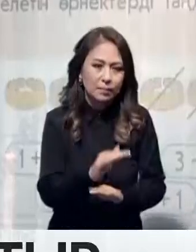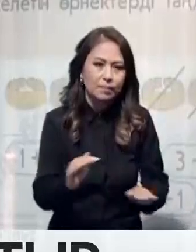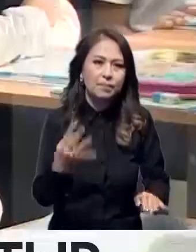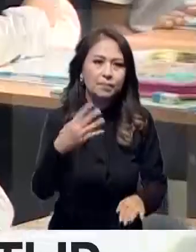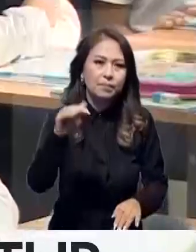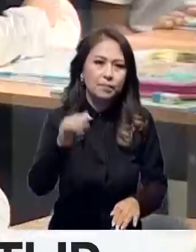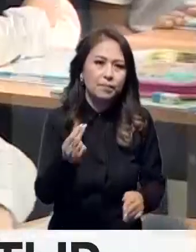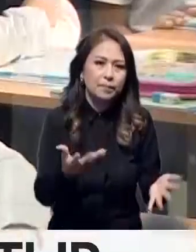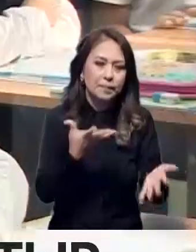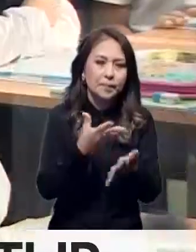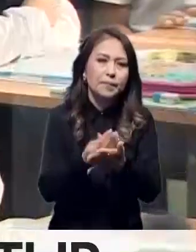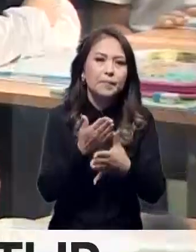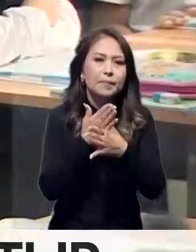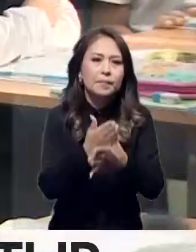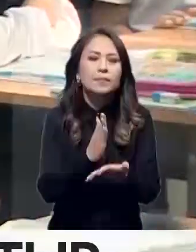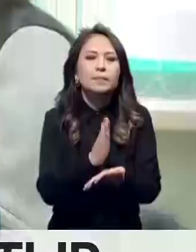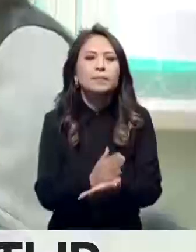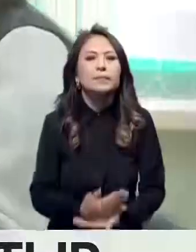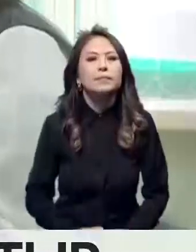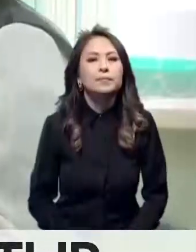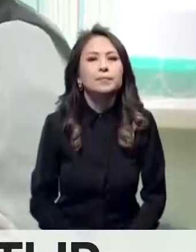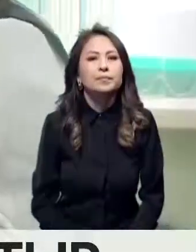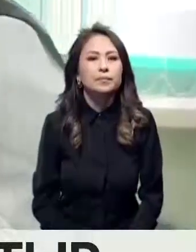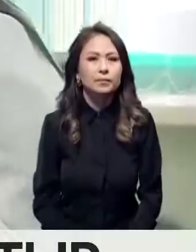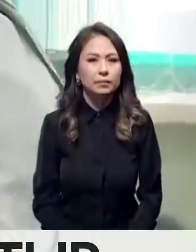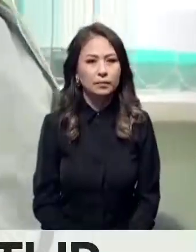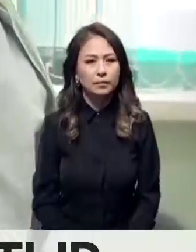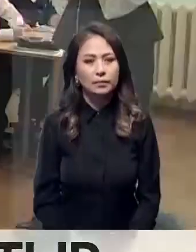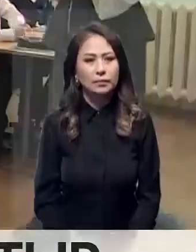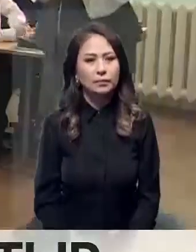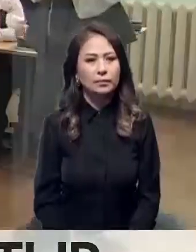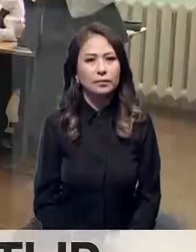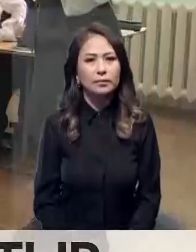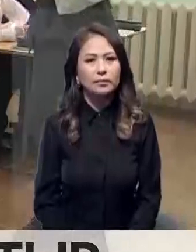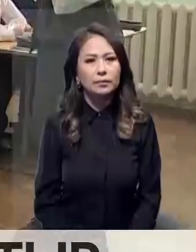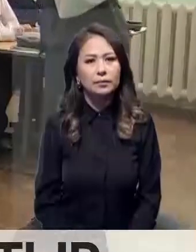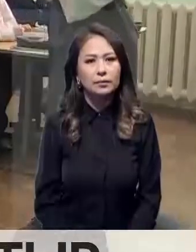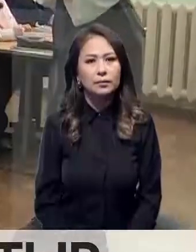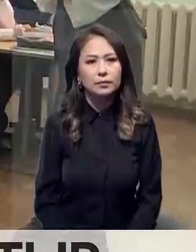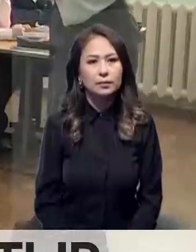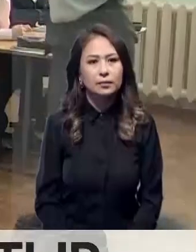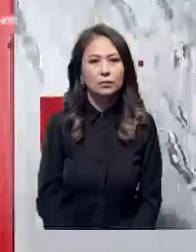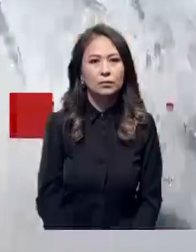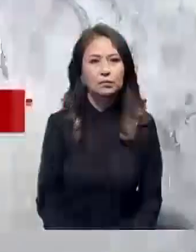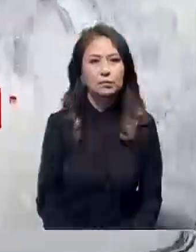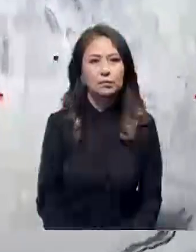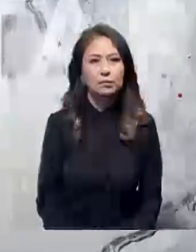мың теңгеден қаржылай қолдау алады. Рухани Асқар, Ербол Дайыров, Арман Ақшабаев, Хабар 24.